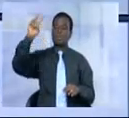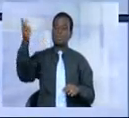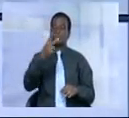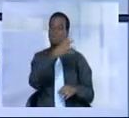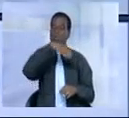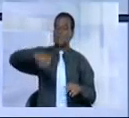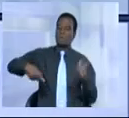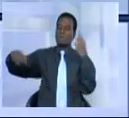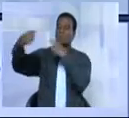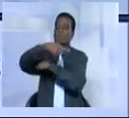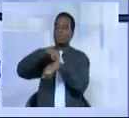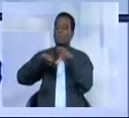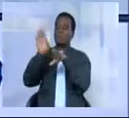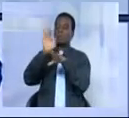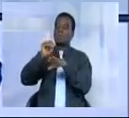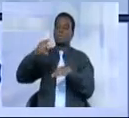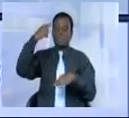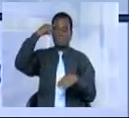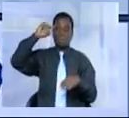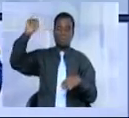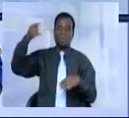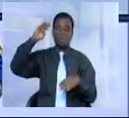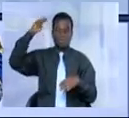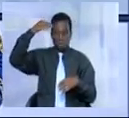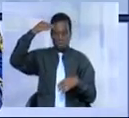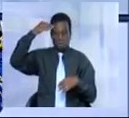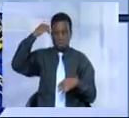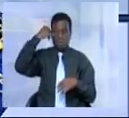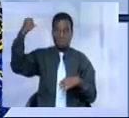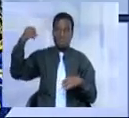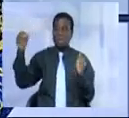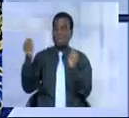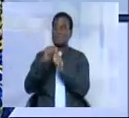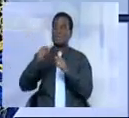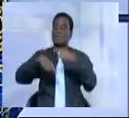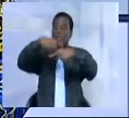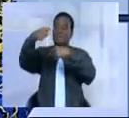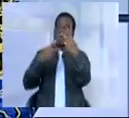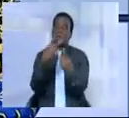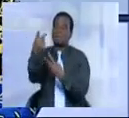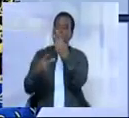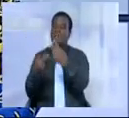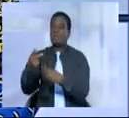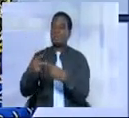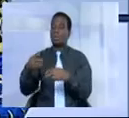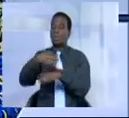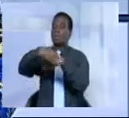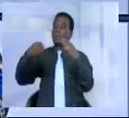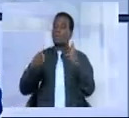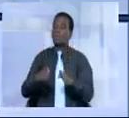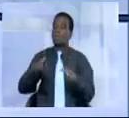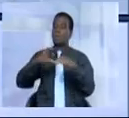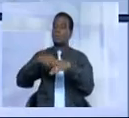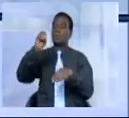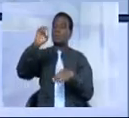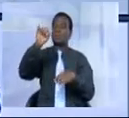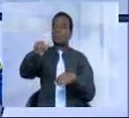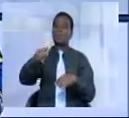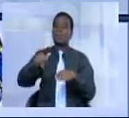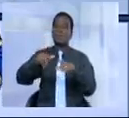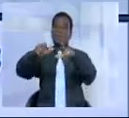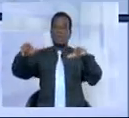en Côte d'Ivoire pour le premier ministre japonais. Avec son homologue ivoirien, il est allé visiter le centre Marie et Jeunie de Cocody, un